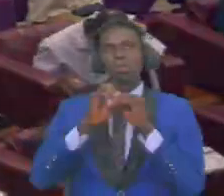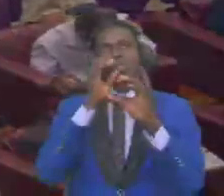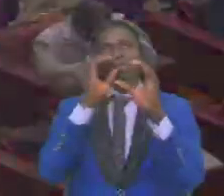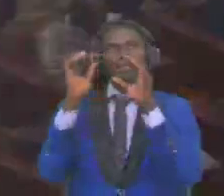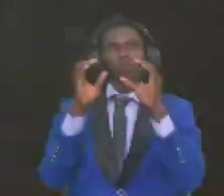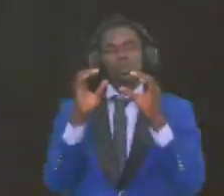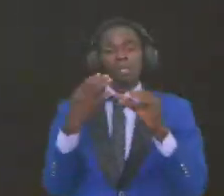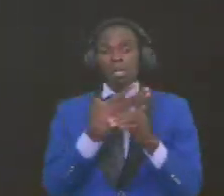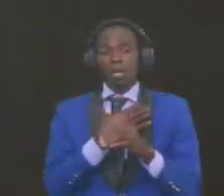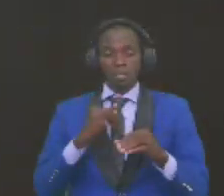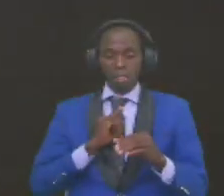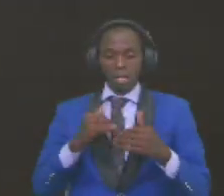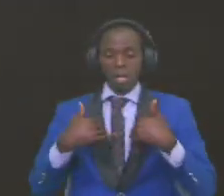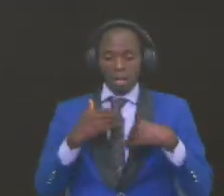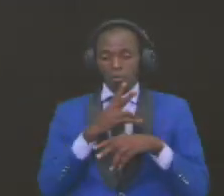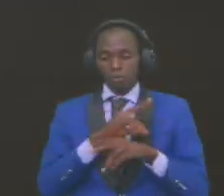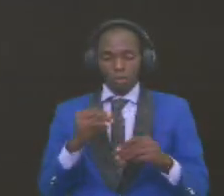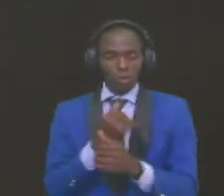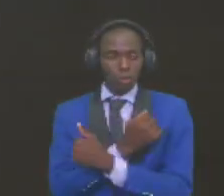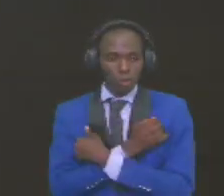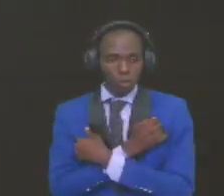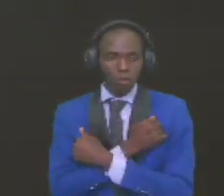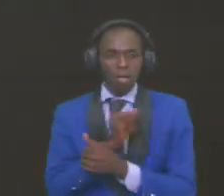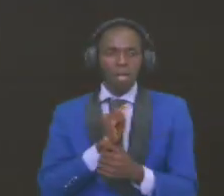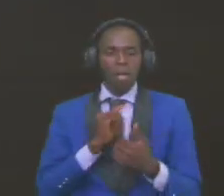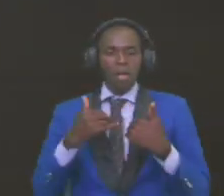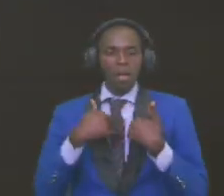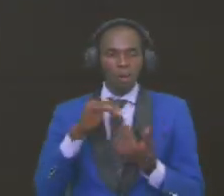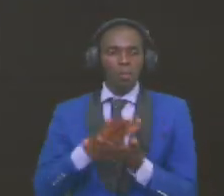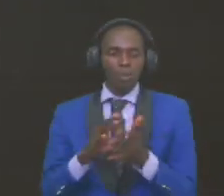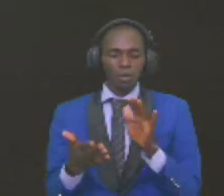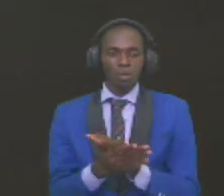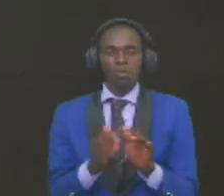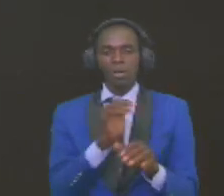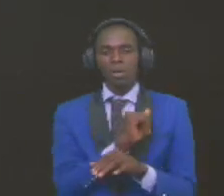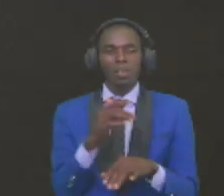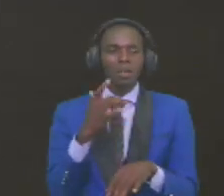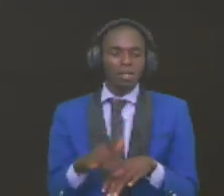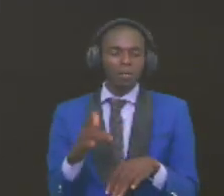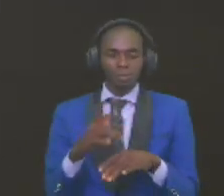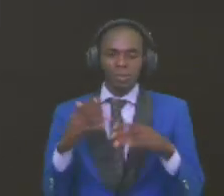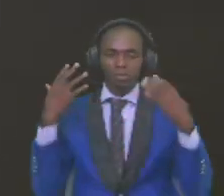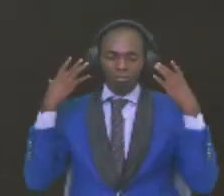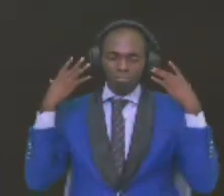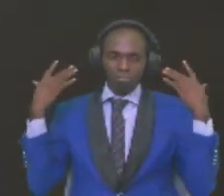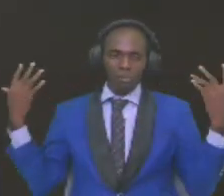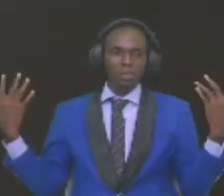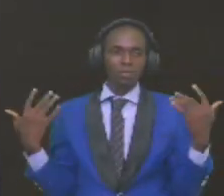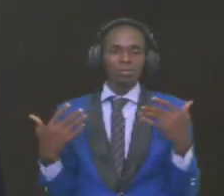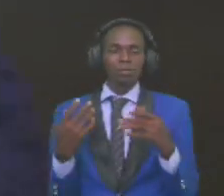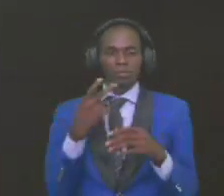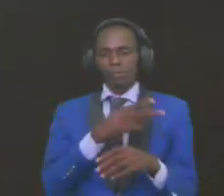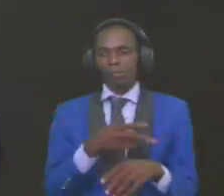communication etc je n'ai pas la charité je suis un arrêt qui résonne une